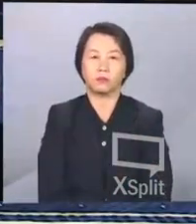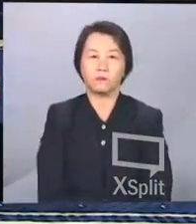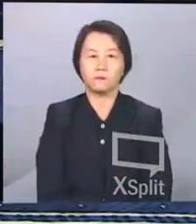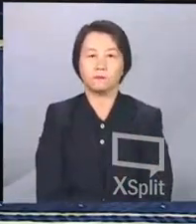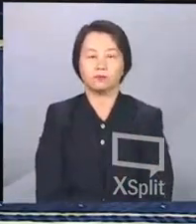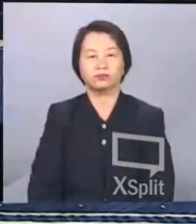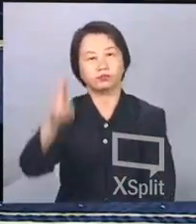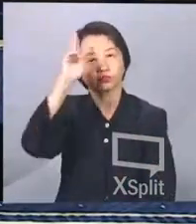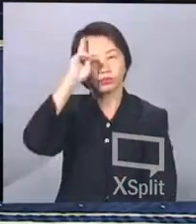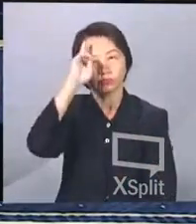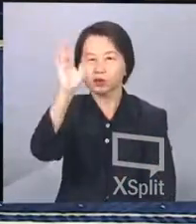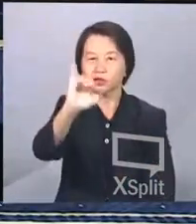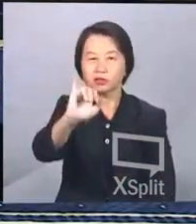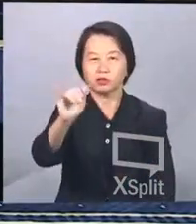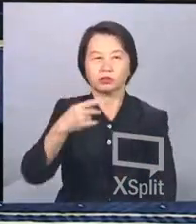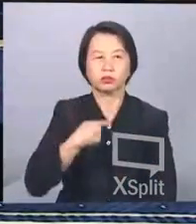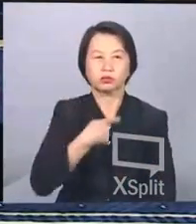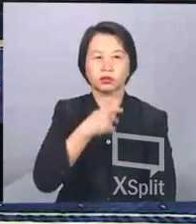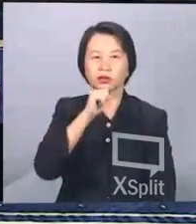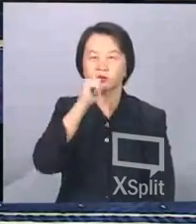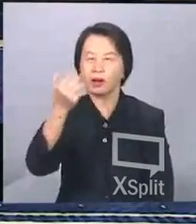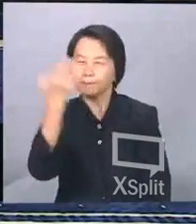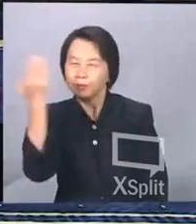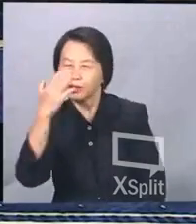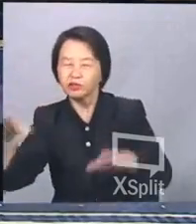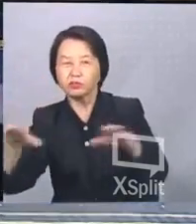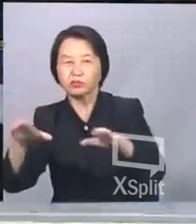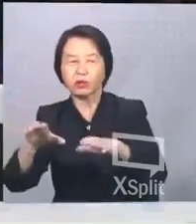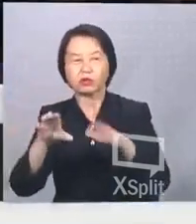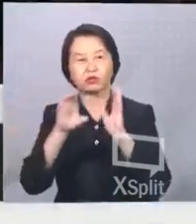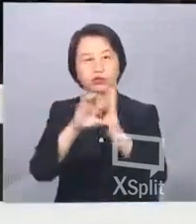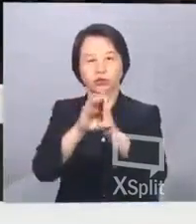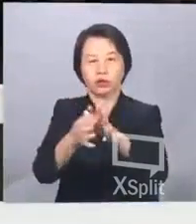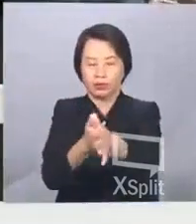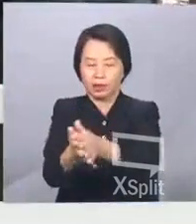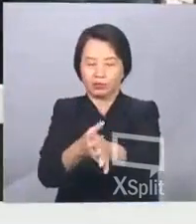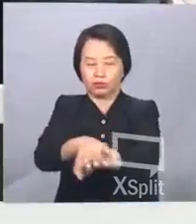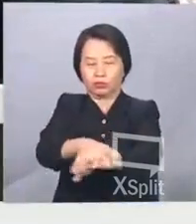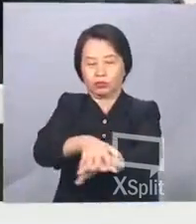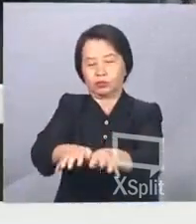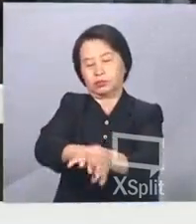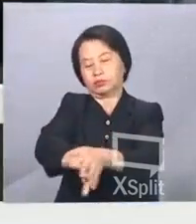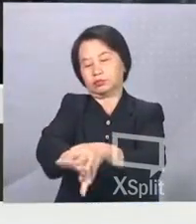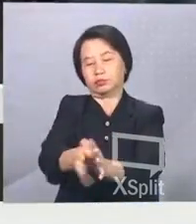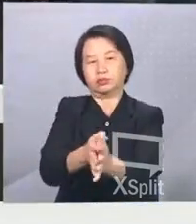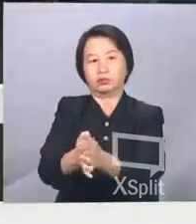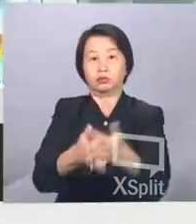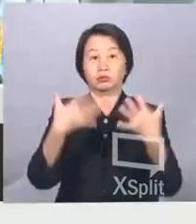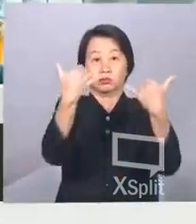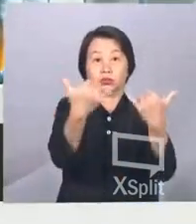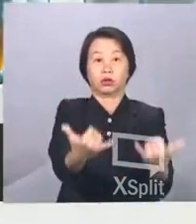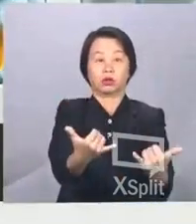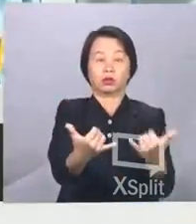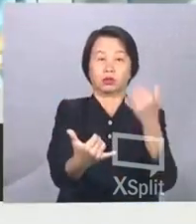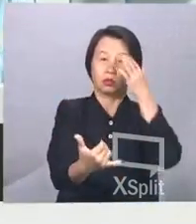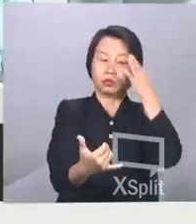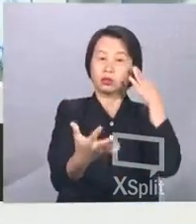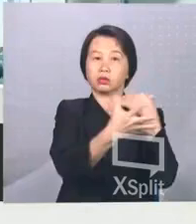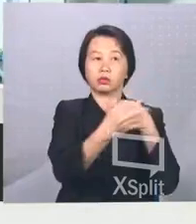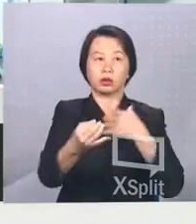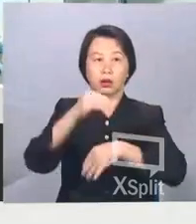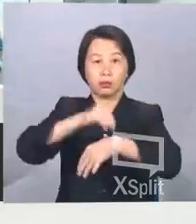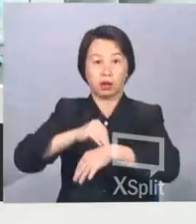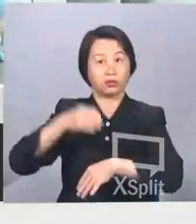Oh begitu juga pekabaru yang kita tak biasa buat sebelumnya seperti masuk tangan sekarang dan